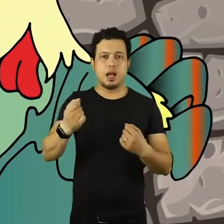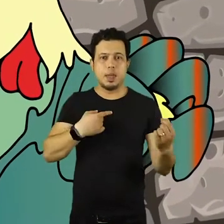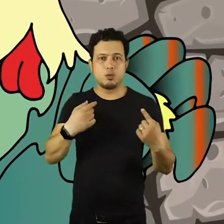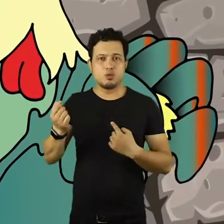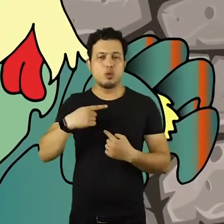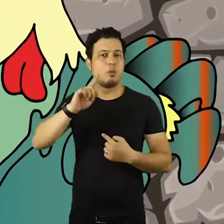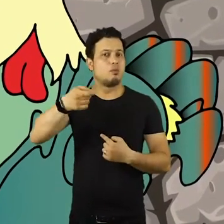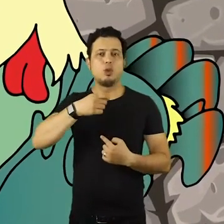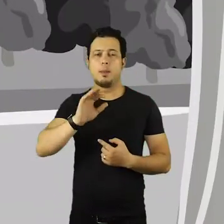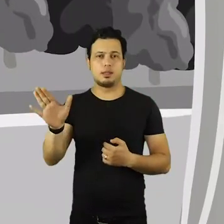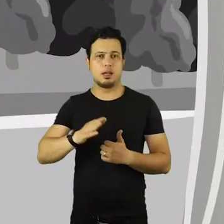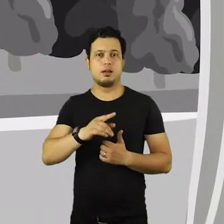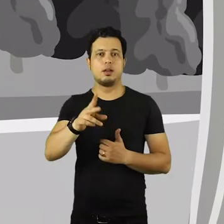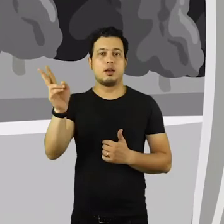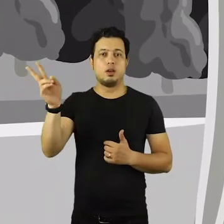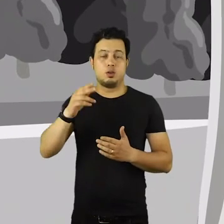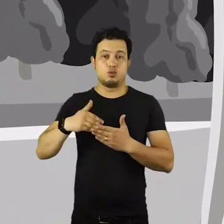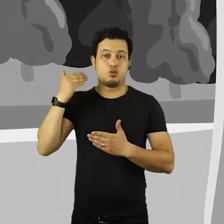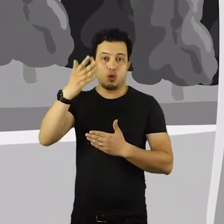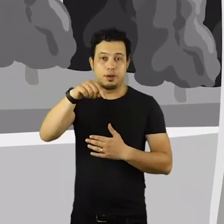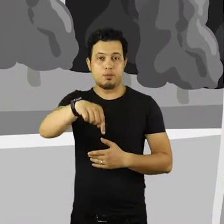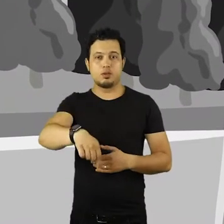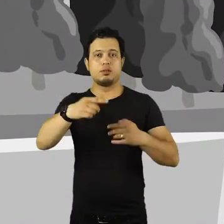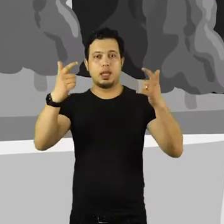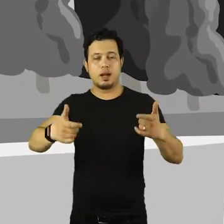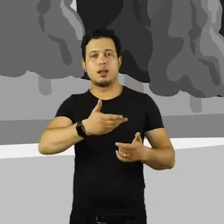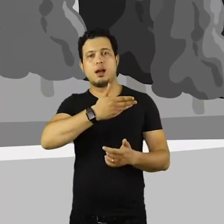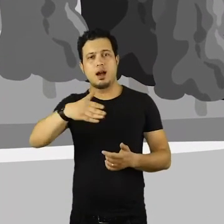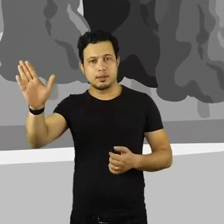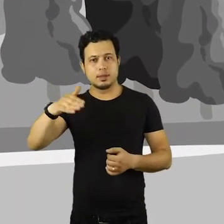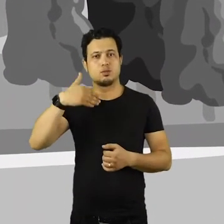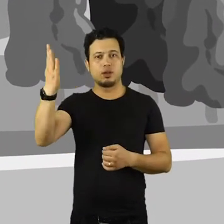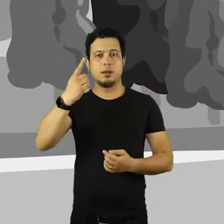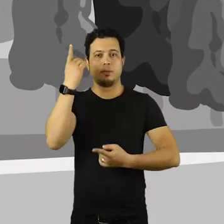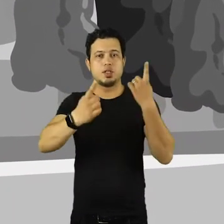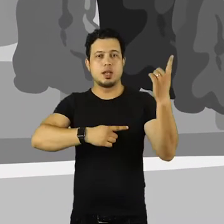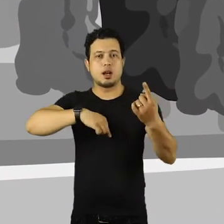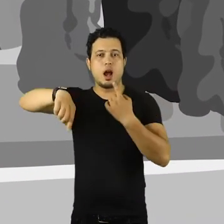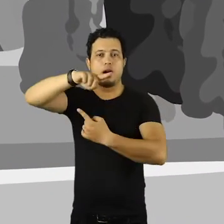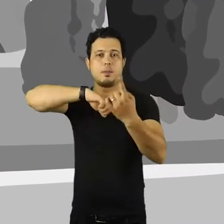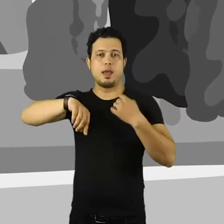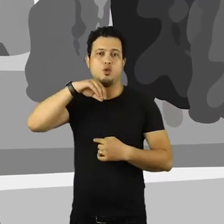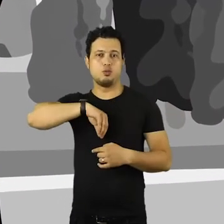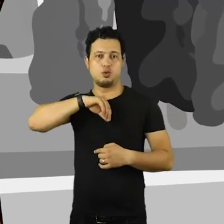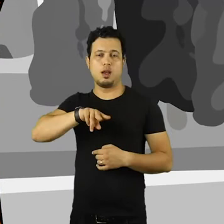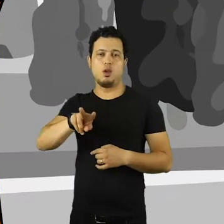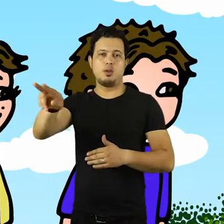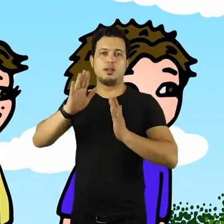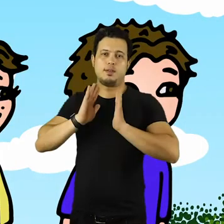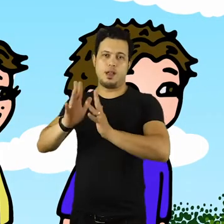bir ipucu bulamadılar. Sonra oradan ayrılıp bir şeyler bulmak umuduyla yola devam